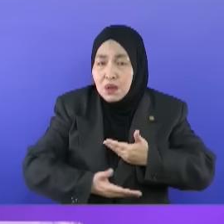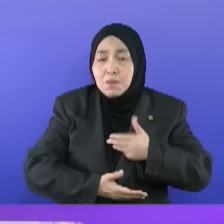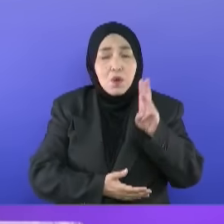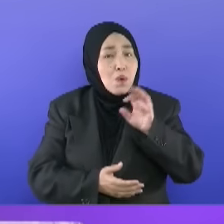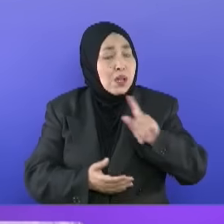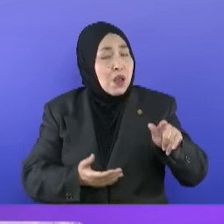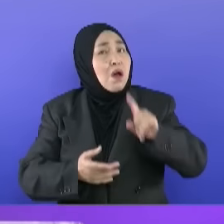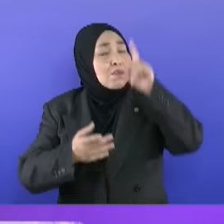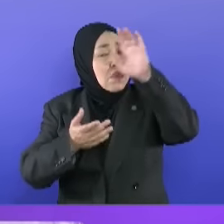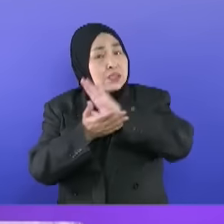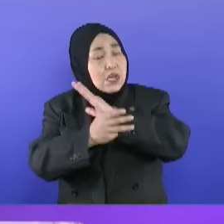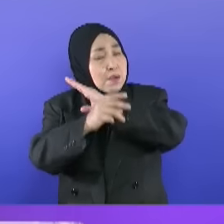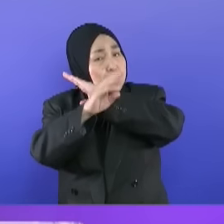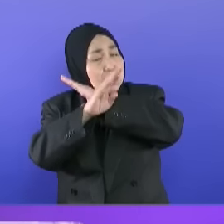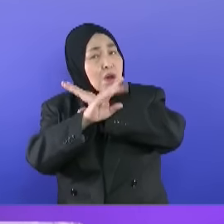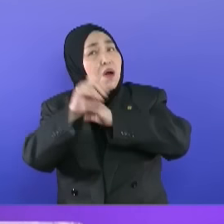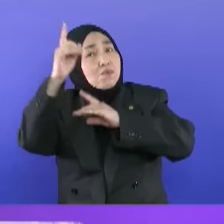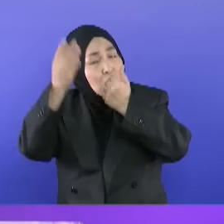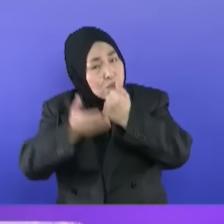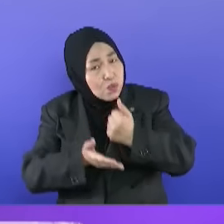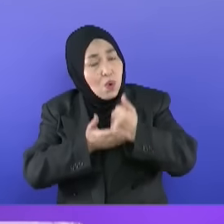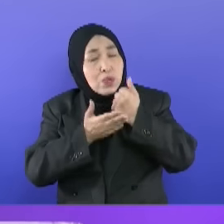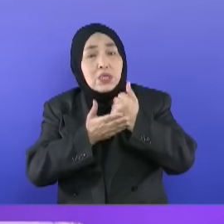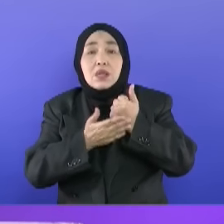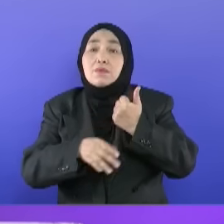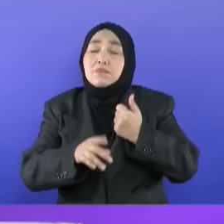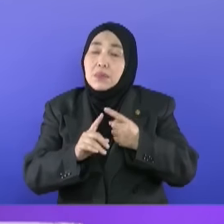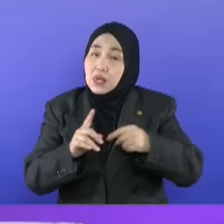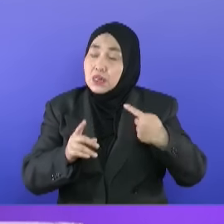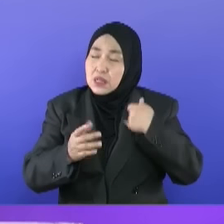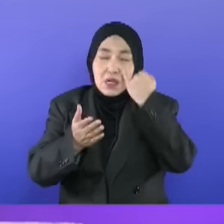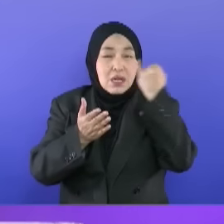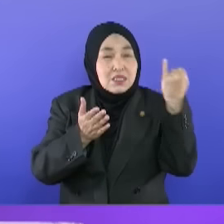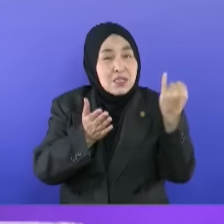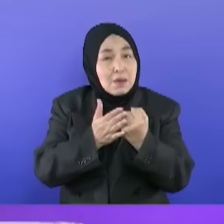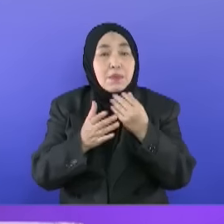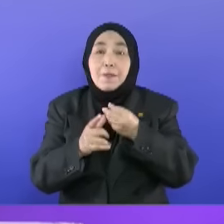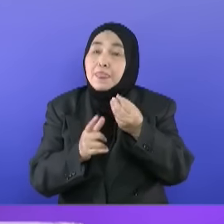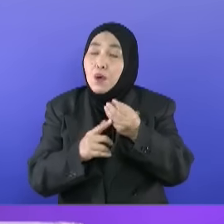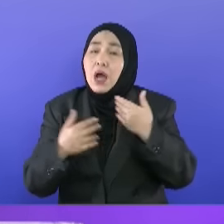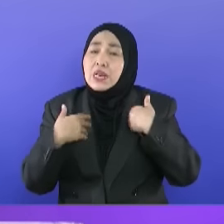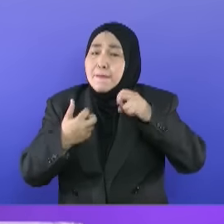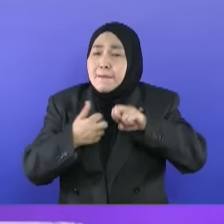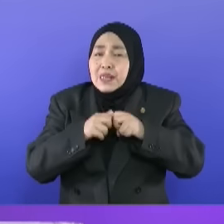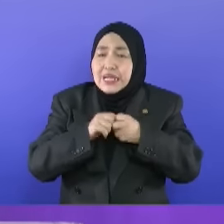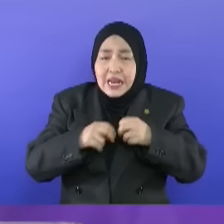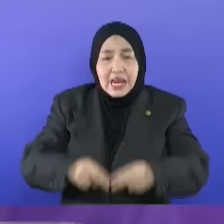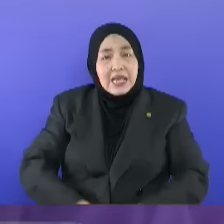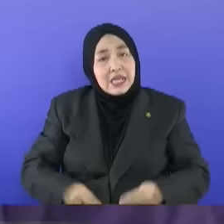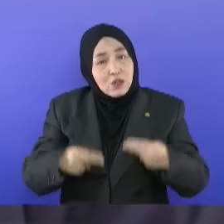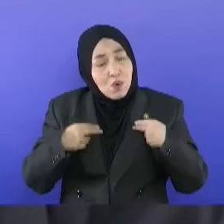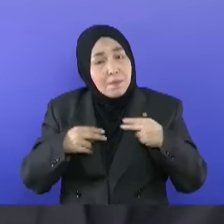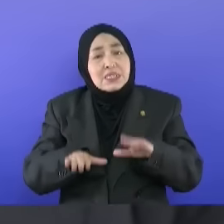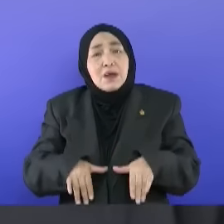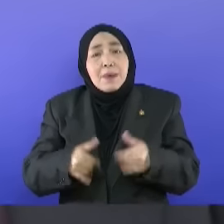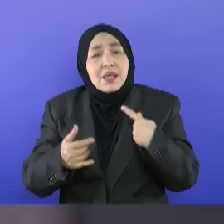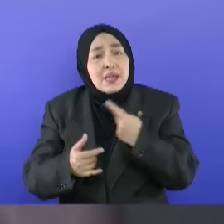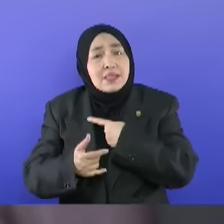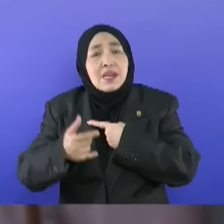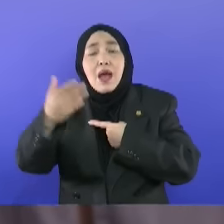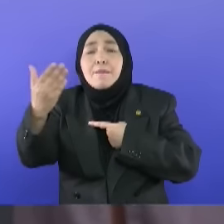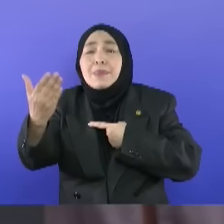menjadi pelindung kepada kita. Allah tolong kita. Ya. Ketika kita dizalimi ataupun ada masalah dalam kehidupan macam mana kita nak